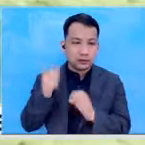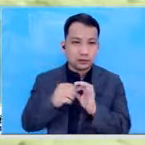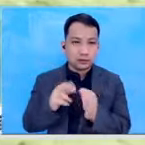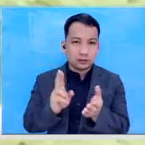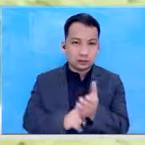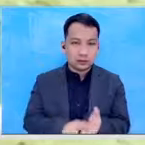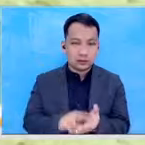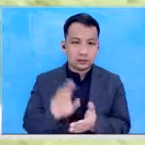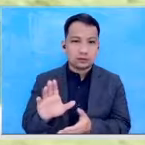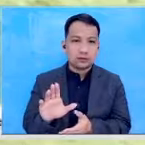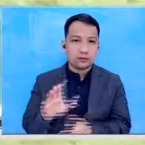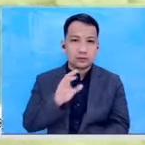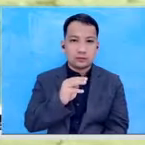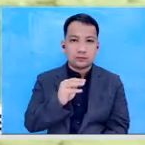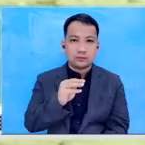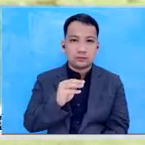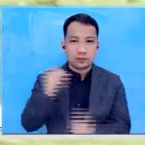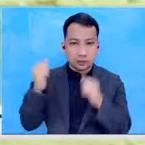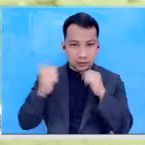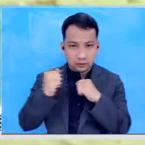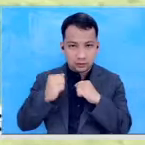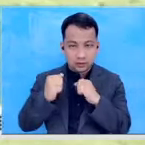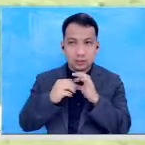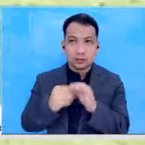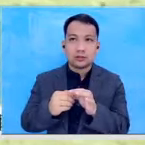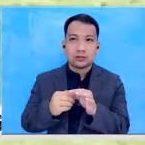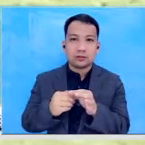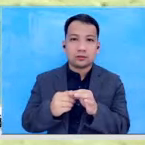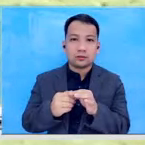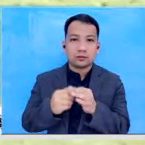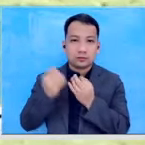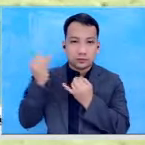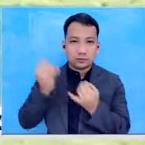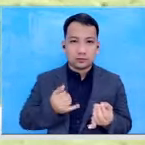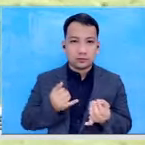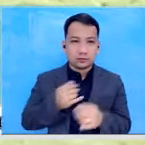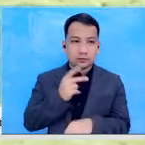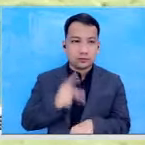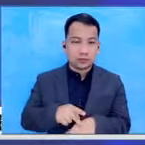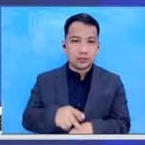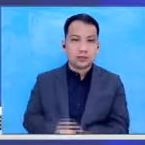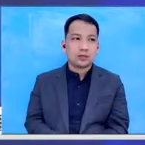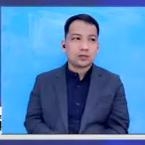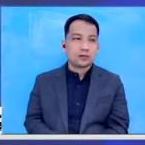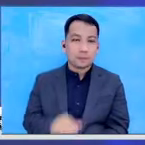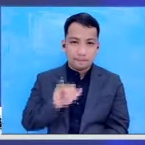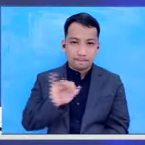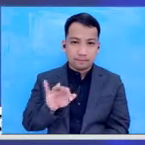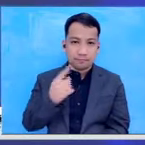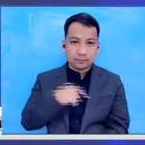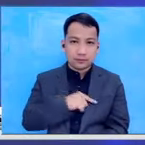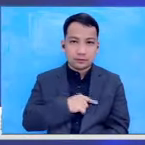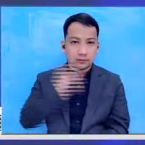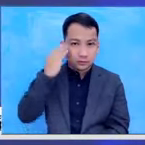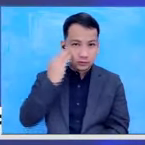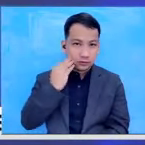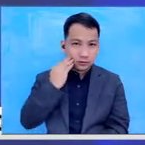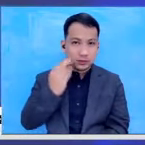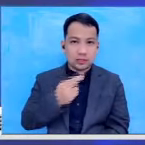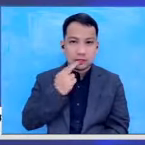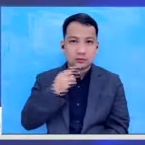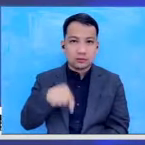isang Memorandum of Understanding para makapag-import ang Pilipinas. Pagka tayo ay nagkukulang ng bigas sa